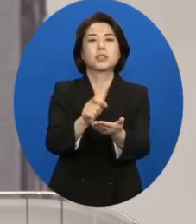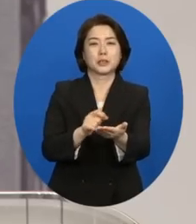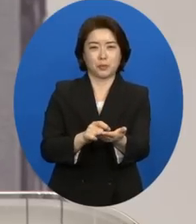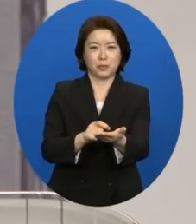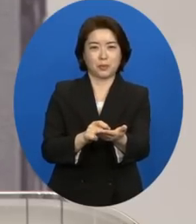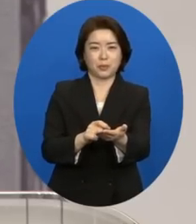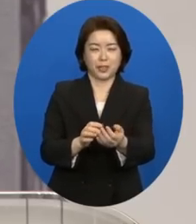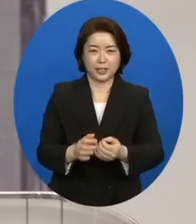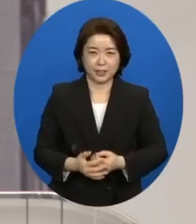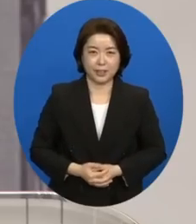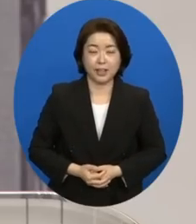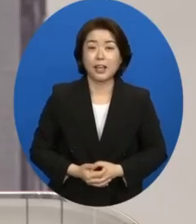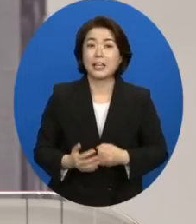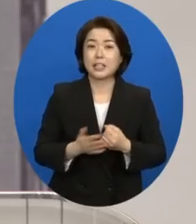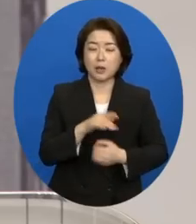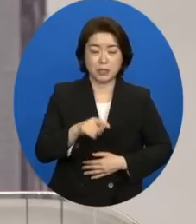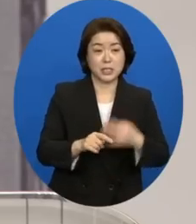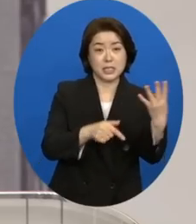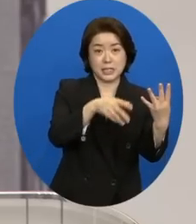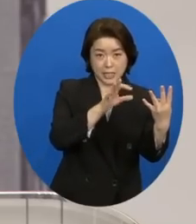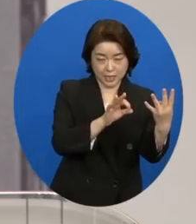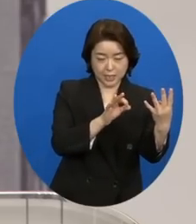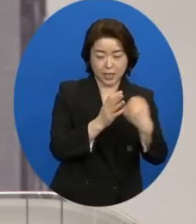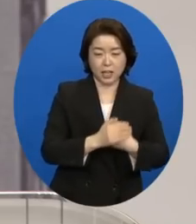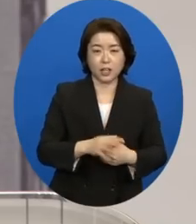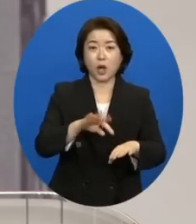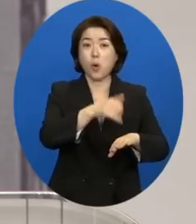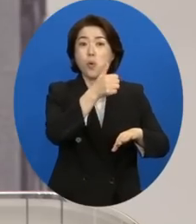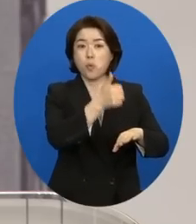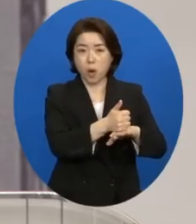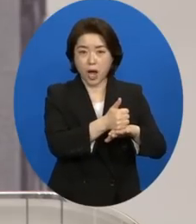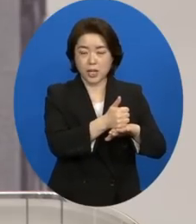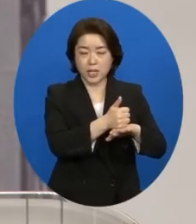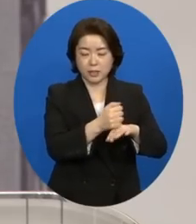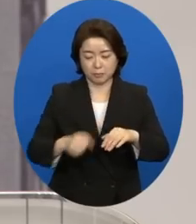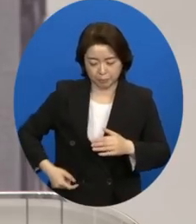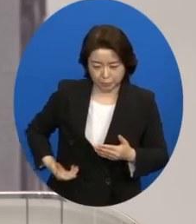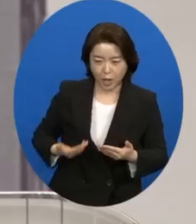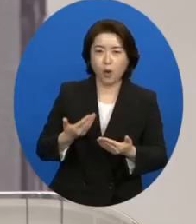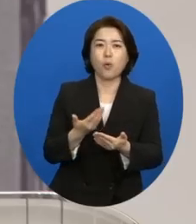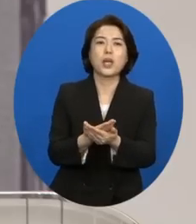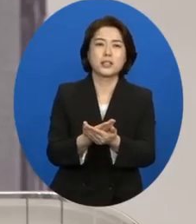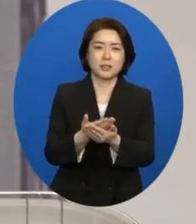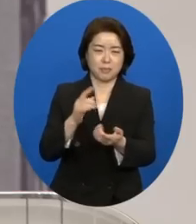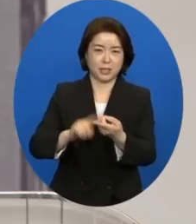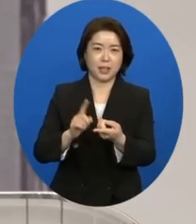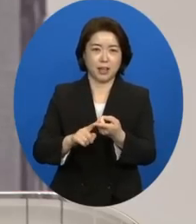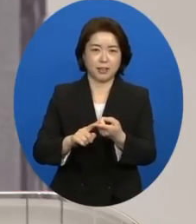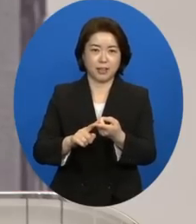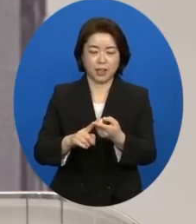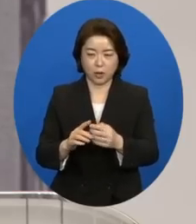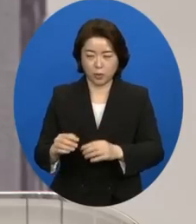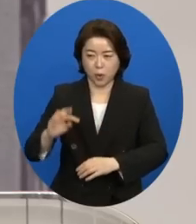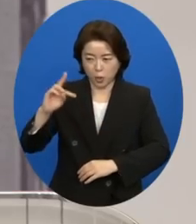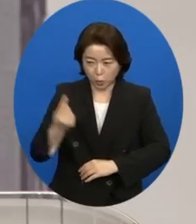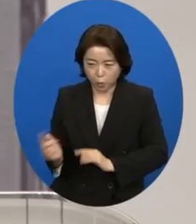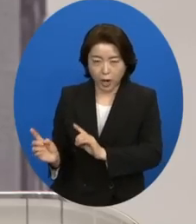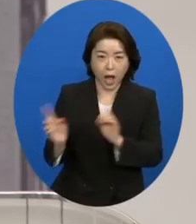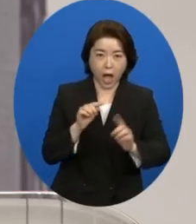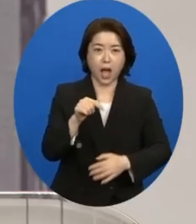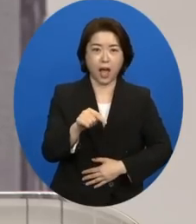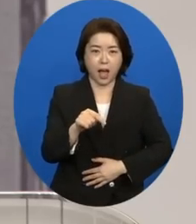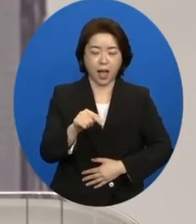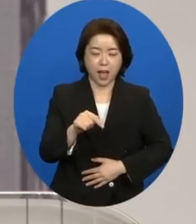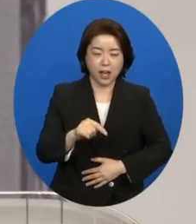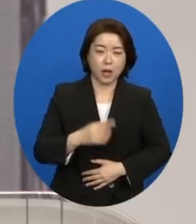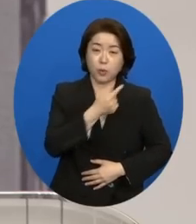거 그러니까이 사장은 느브갓네살 왕의 심을 적은 것이고 그의 간증이 하나님에